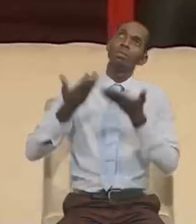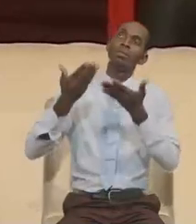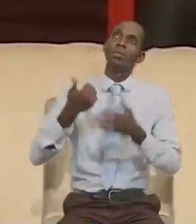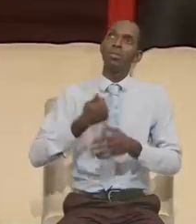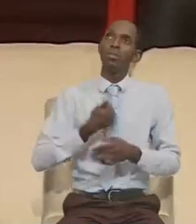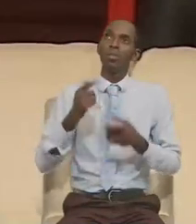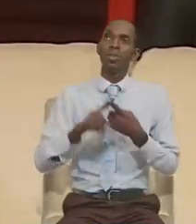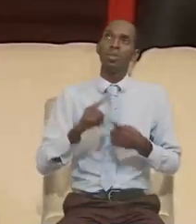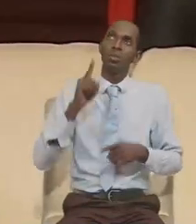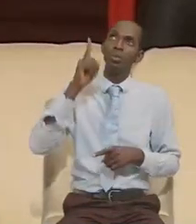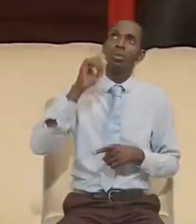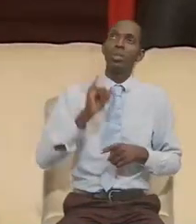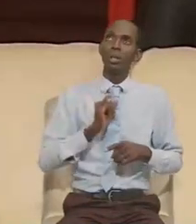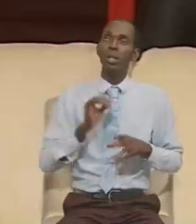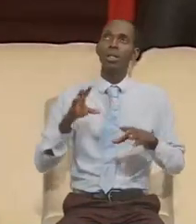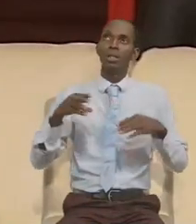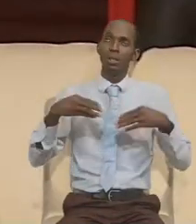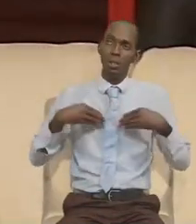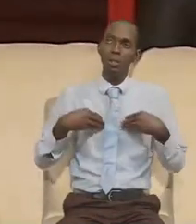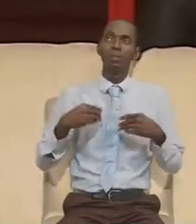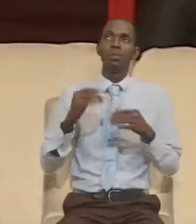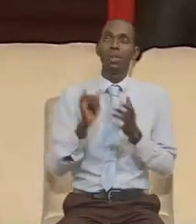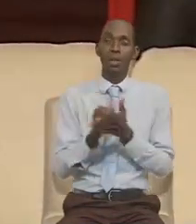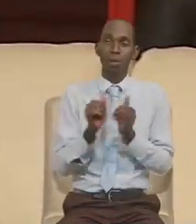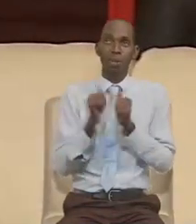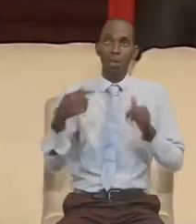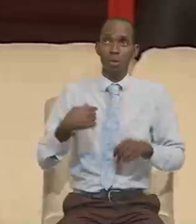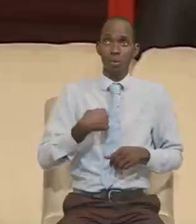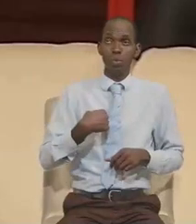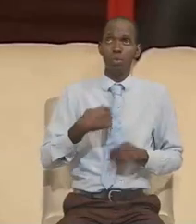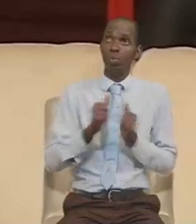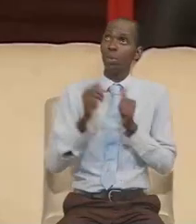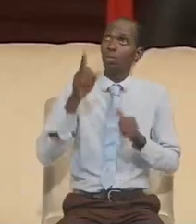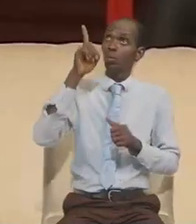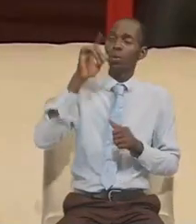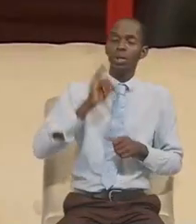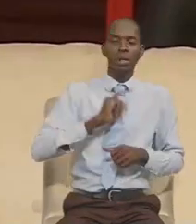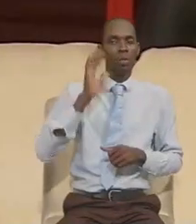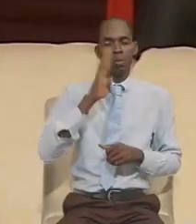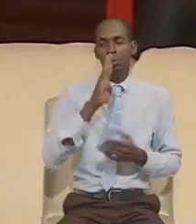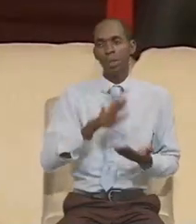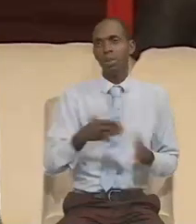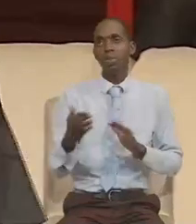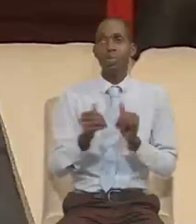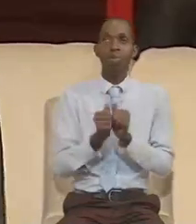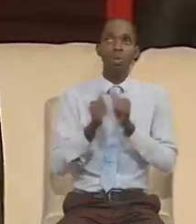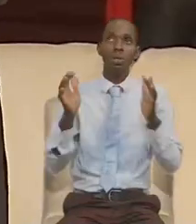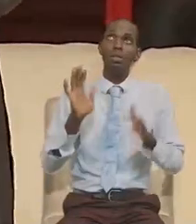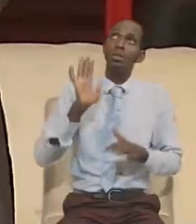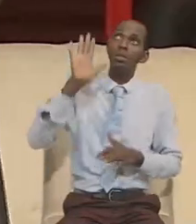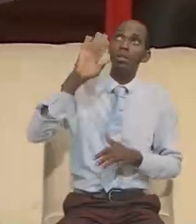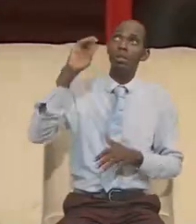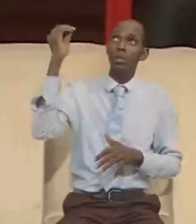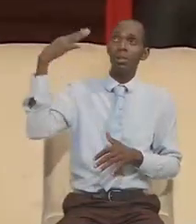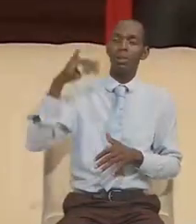j'accepte, sans toi, je serai mort, sans ta grâce, je serai mort, et sans ton